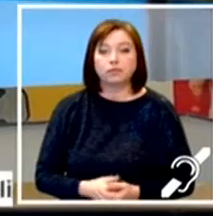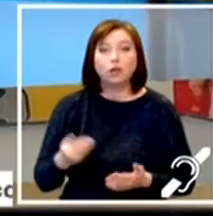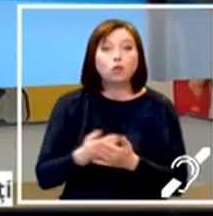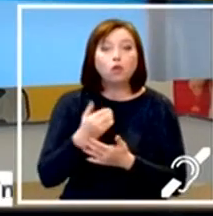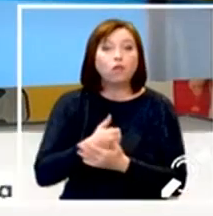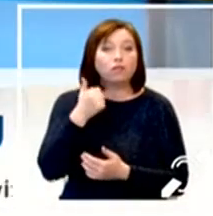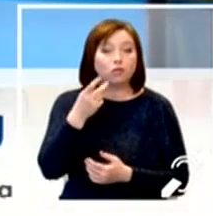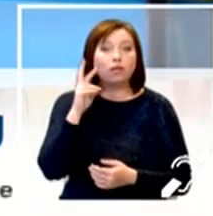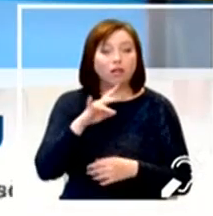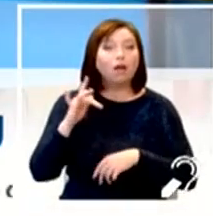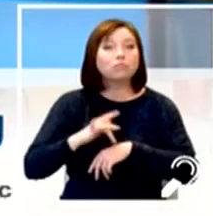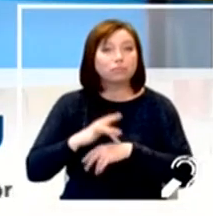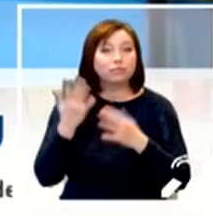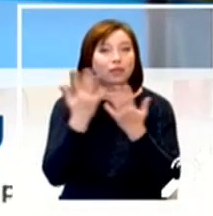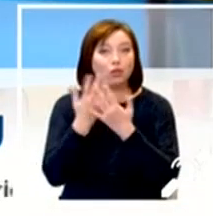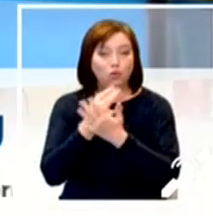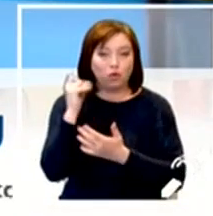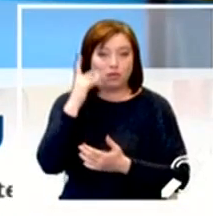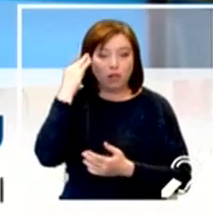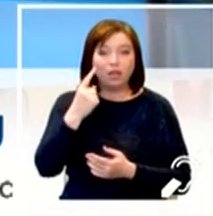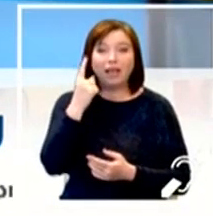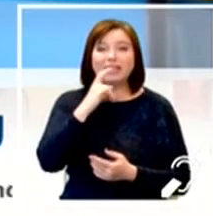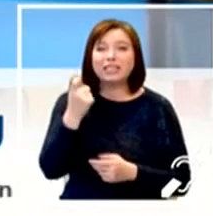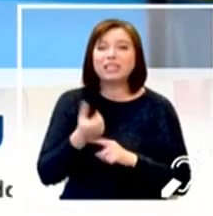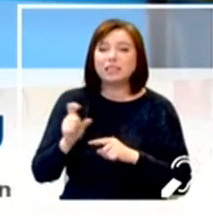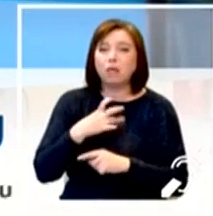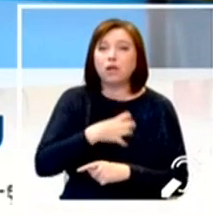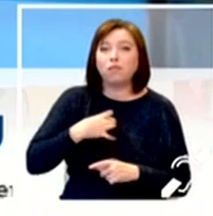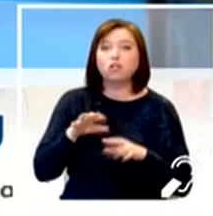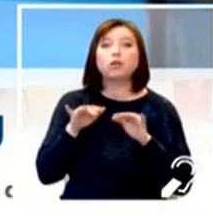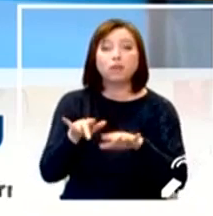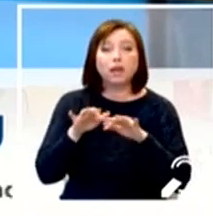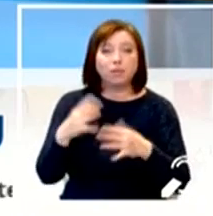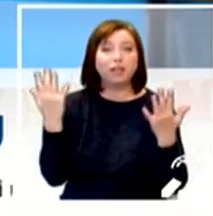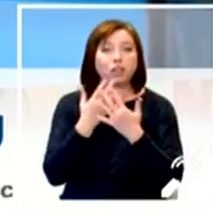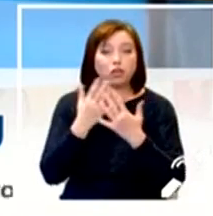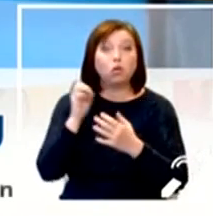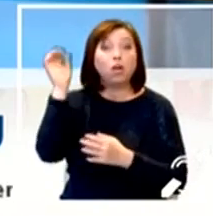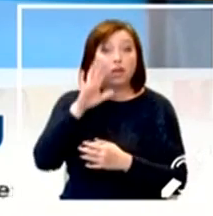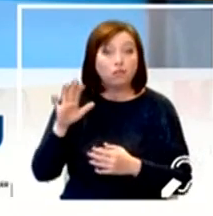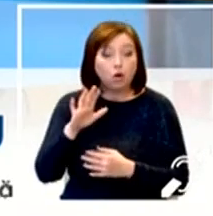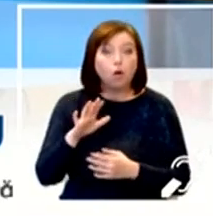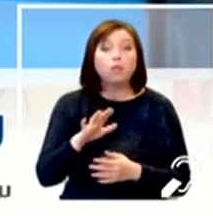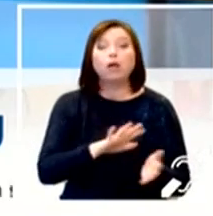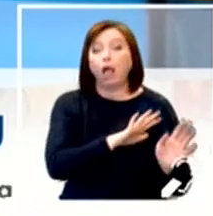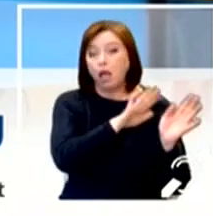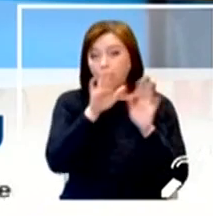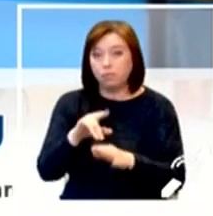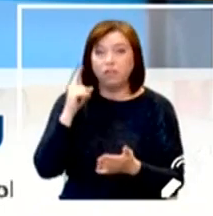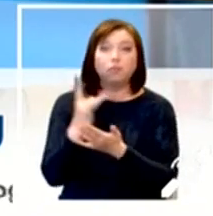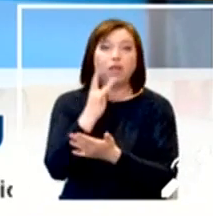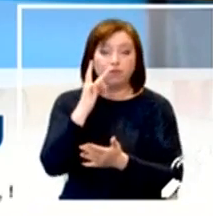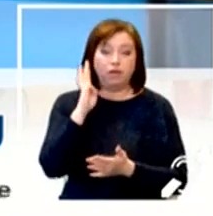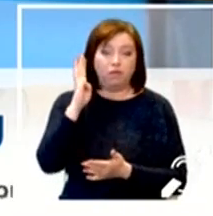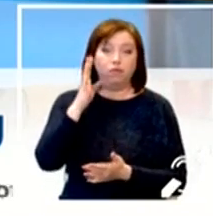veste bună pentru cine filii basarabeni unul dintre cele mai importante evenimente cinematografice din Europa ajunge în premieră